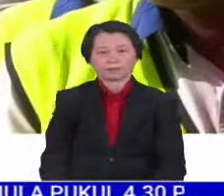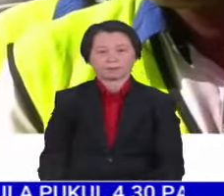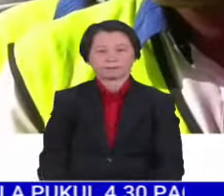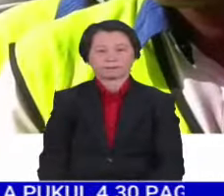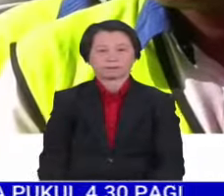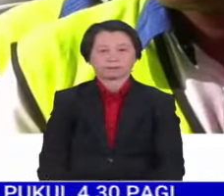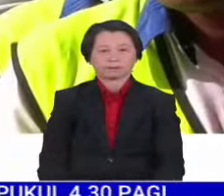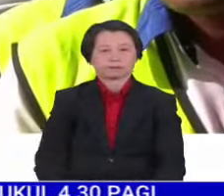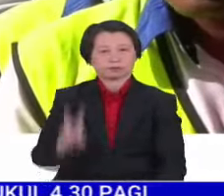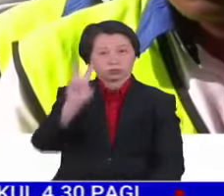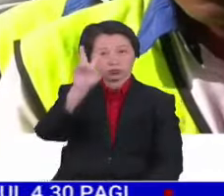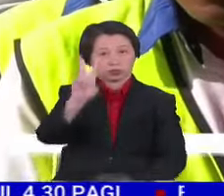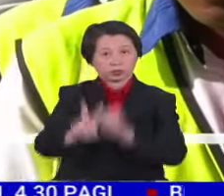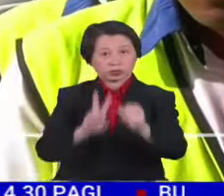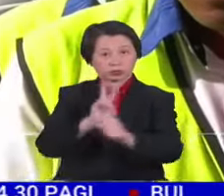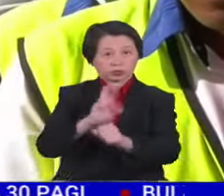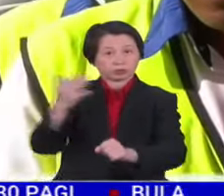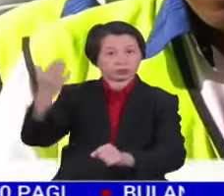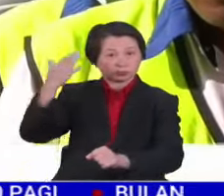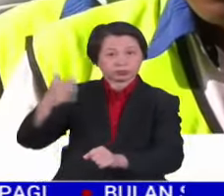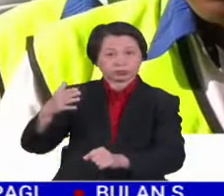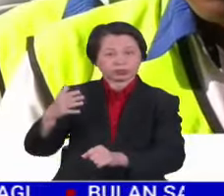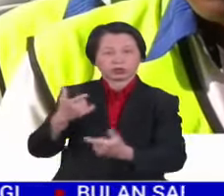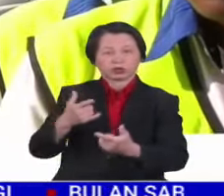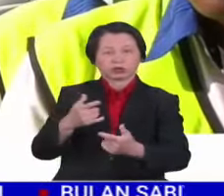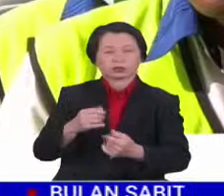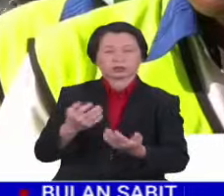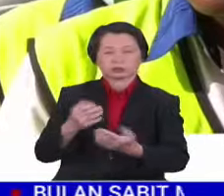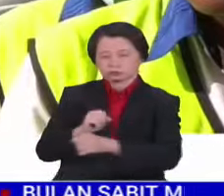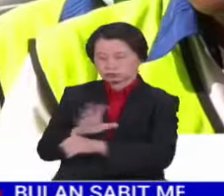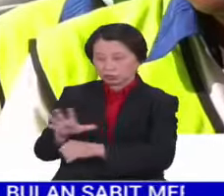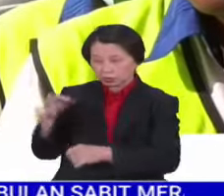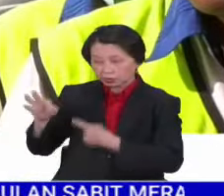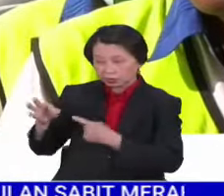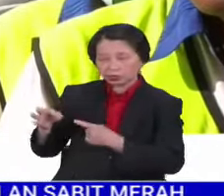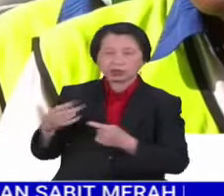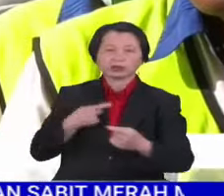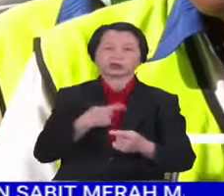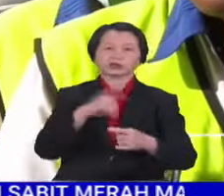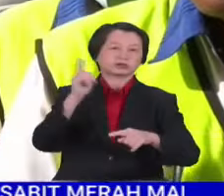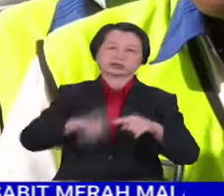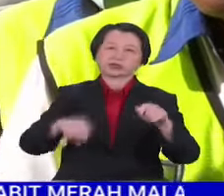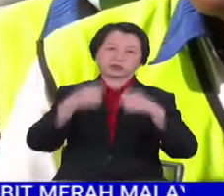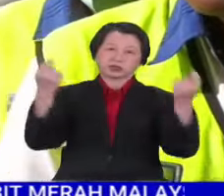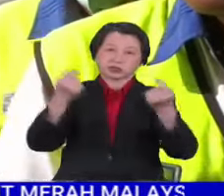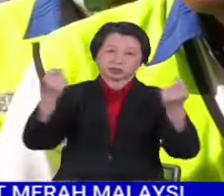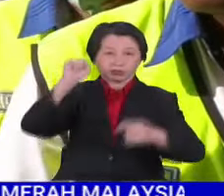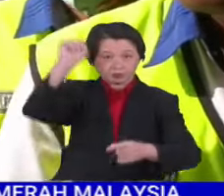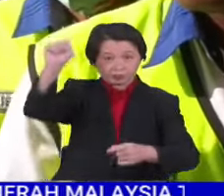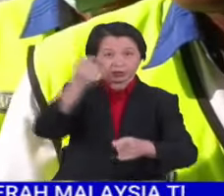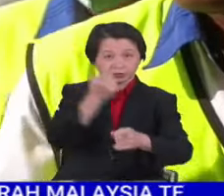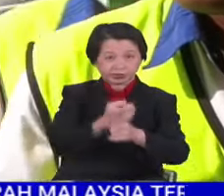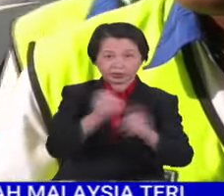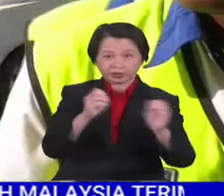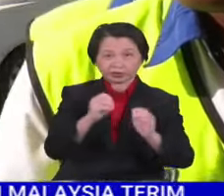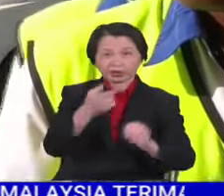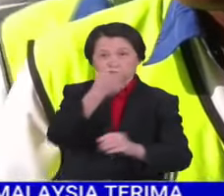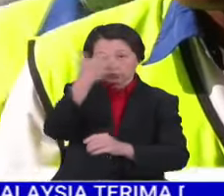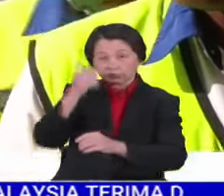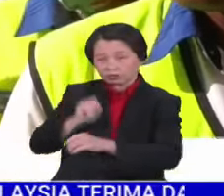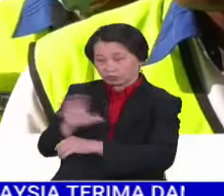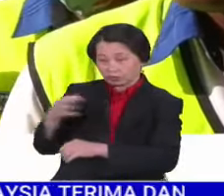COVID-19. Selama 2 tahun disebabkan pandemik COVID-19, kita tak dapat sambut Hari Kemerdekaan dengan